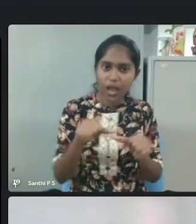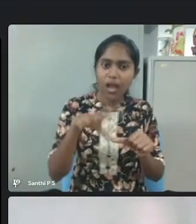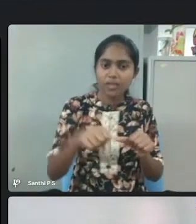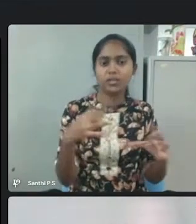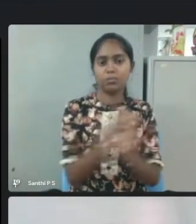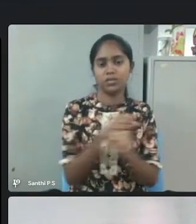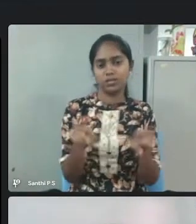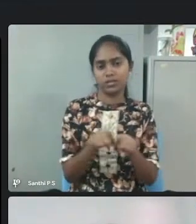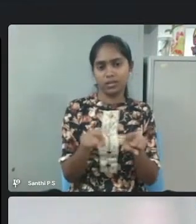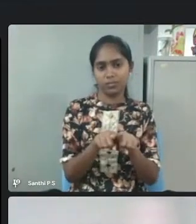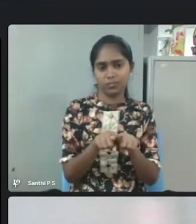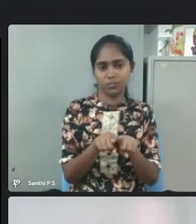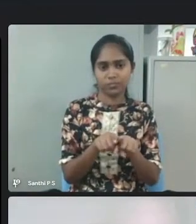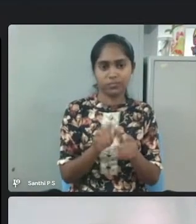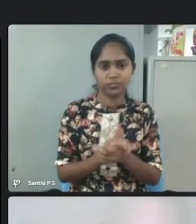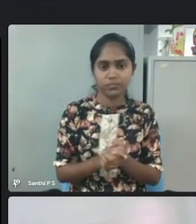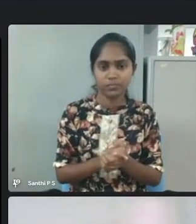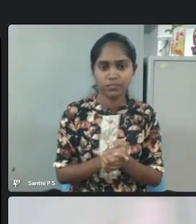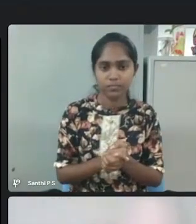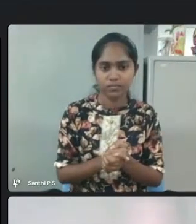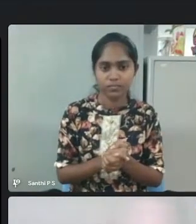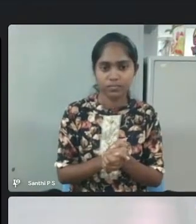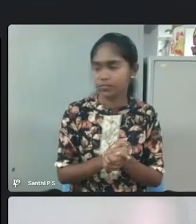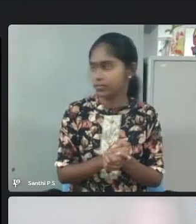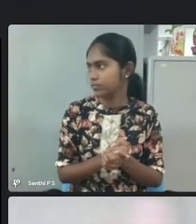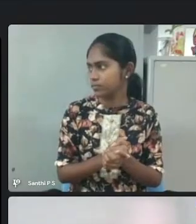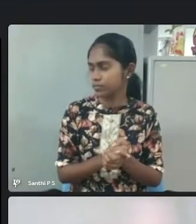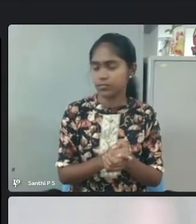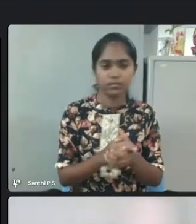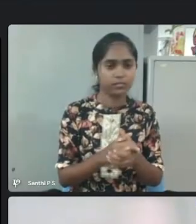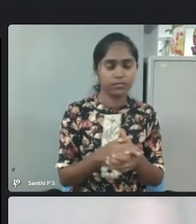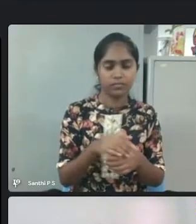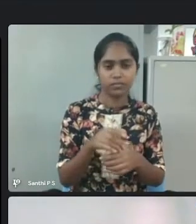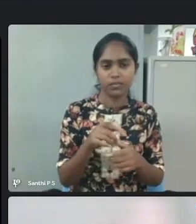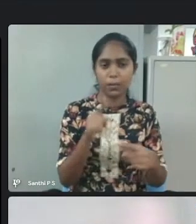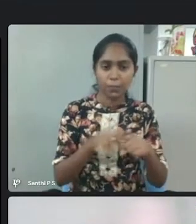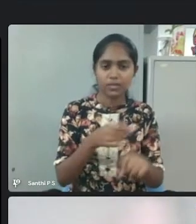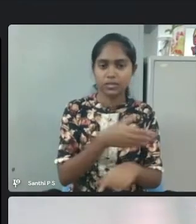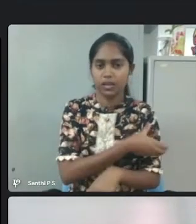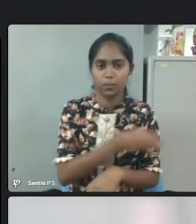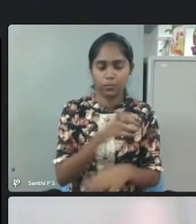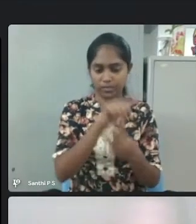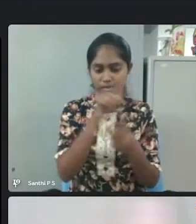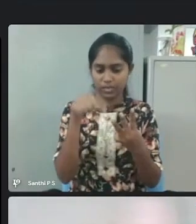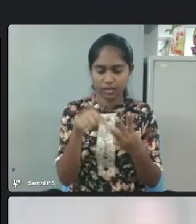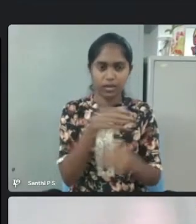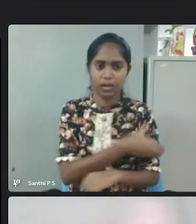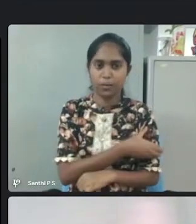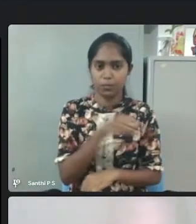എല്ലാം ആക്സസിബിൾ ആവേണ്ട ആവശ്യമുണ്ട്. അതോടൊപ്പം ശാക്തീകരണവും അല്ലെങ്കിൽ എംപവർമെന്റ്. അപ്പൊ എംപവർമെന്റ്,